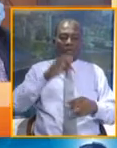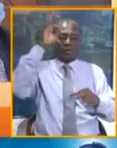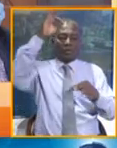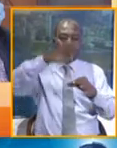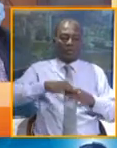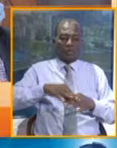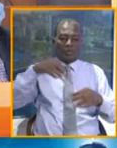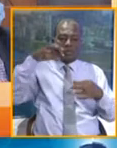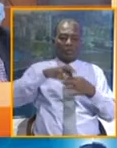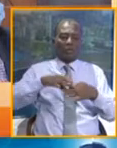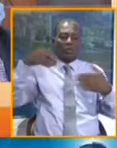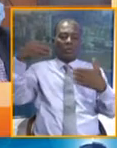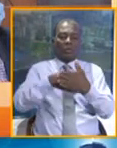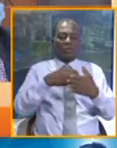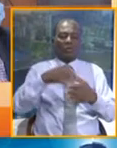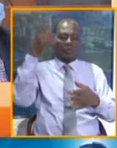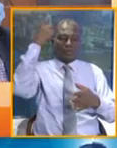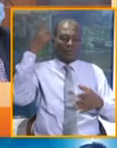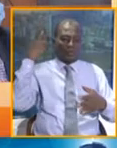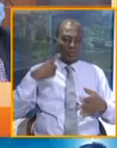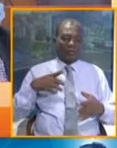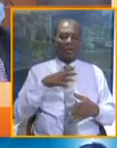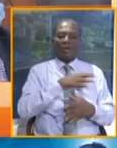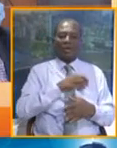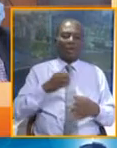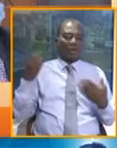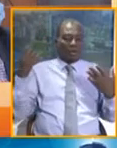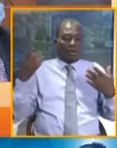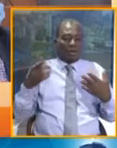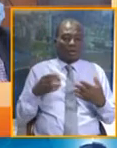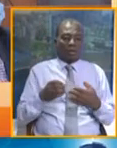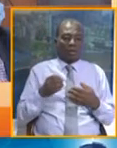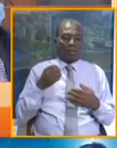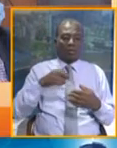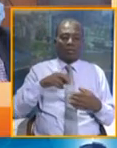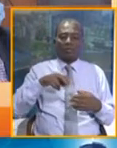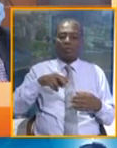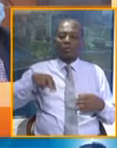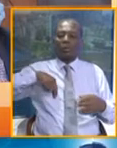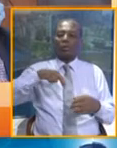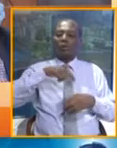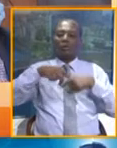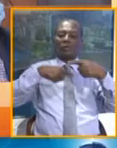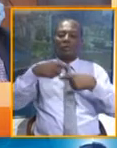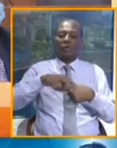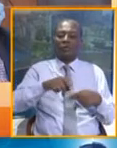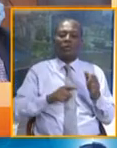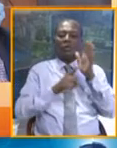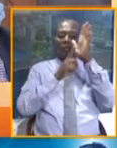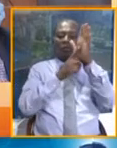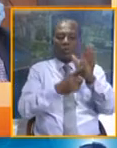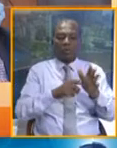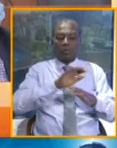est composé de 27 membres, dont 11 vice-présidents, 3 questeurs et 12 secrétaires. Cette session a été aussi marquée par